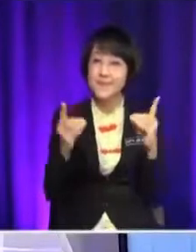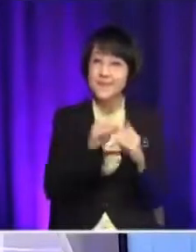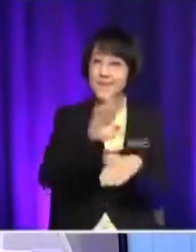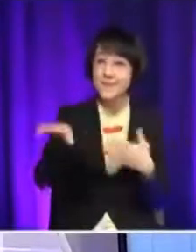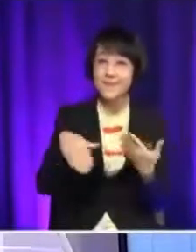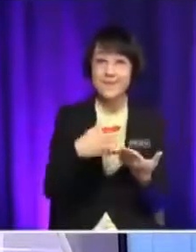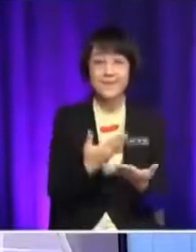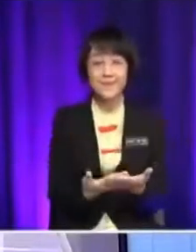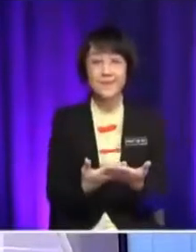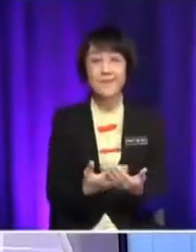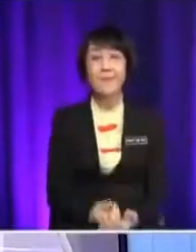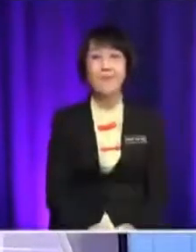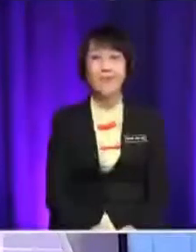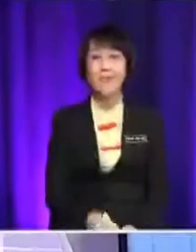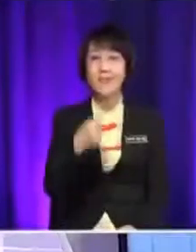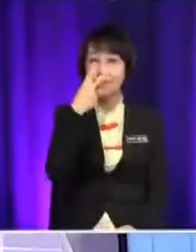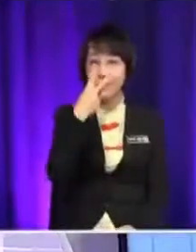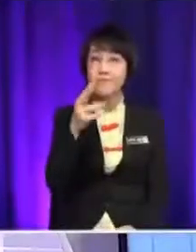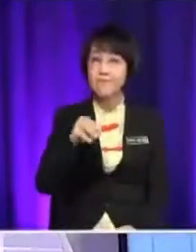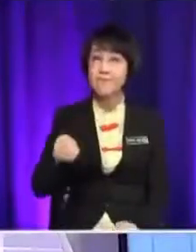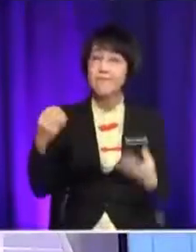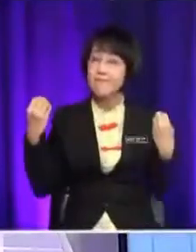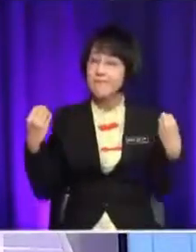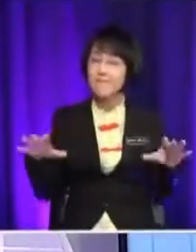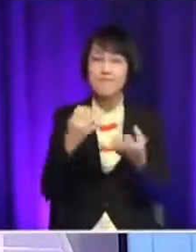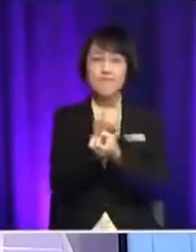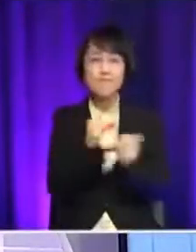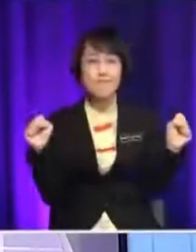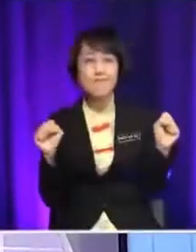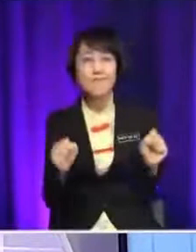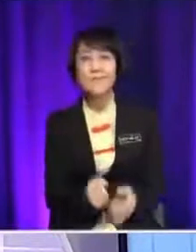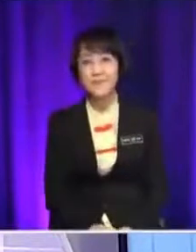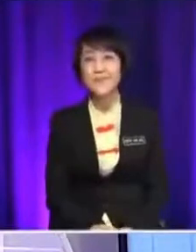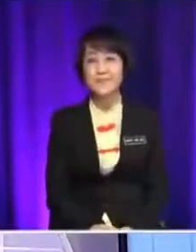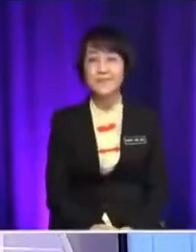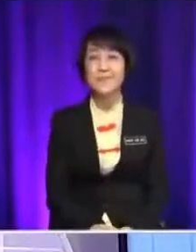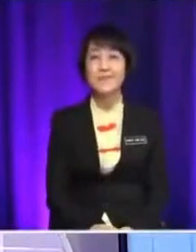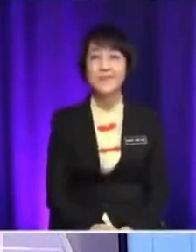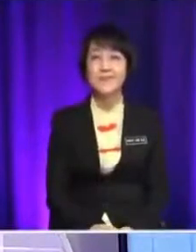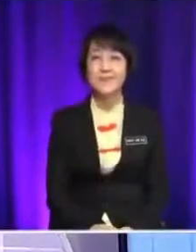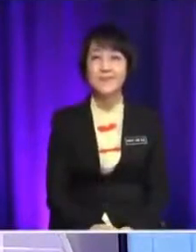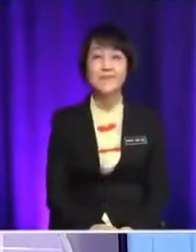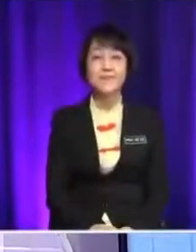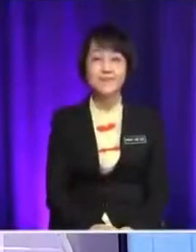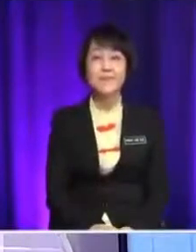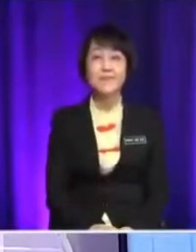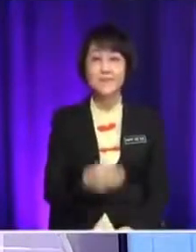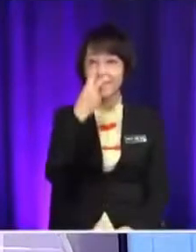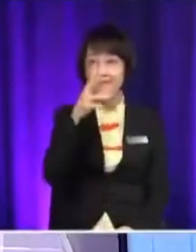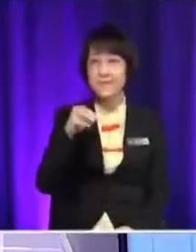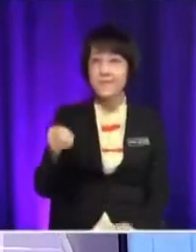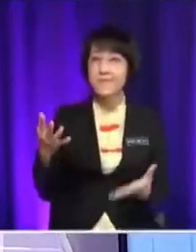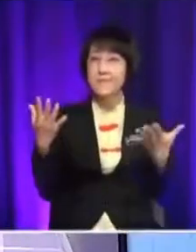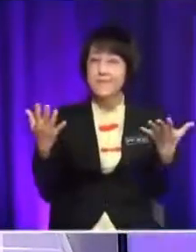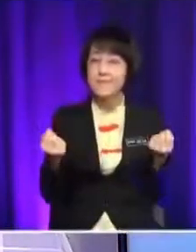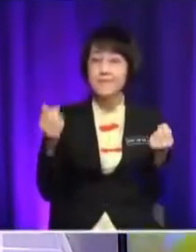talian. Baiklah Cikgu, nampaknya mereka dah tak sabar nak tahu apa yang Cikgu nak fokuskan dalam segmen ini dalam tajuk Dunia Pelancongan ni